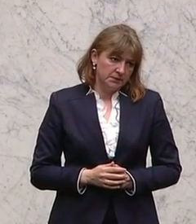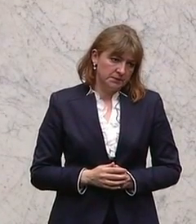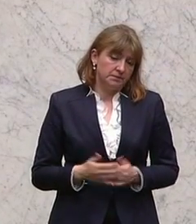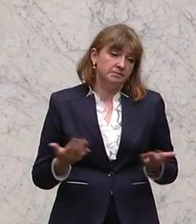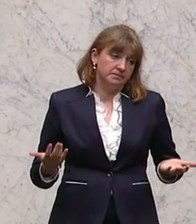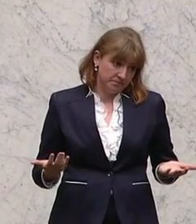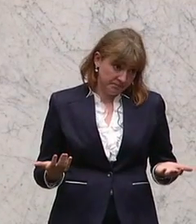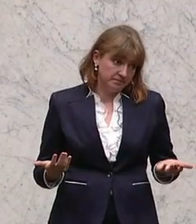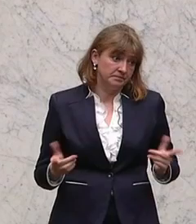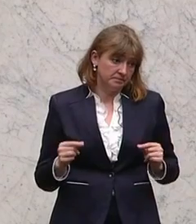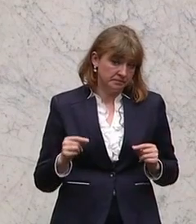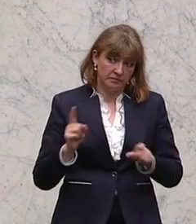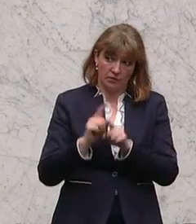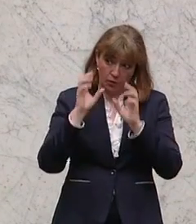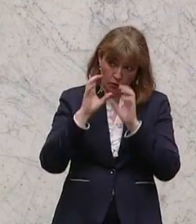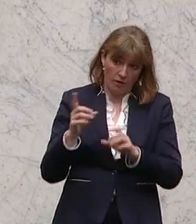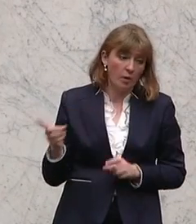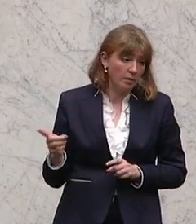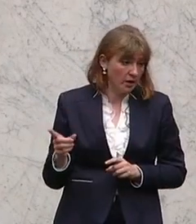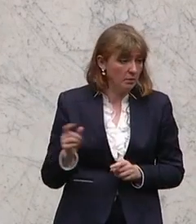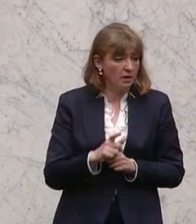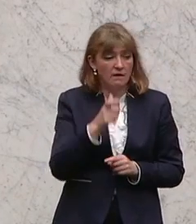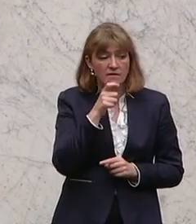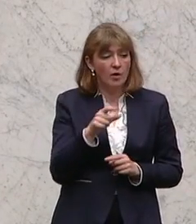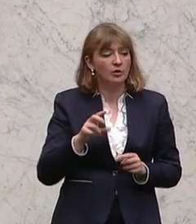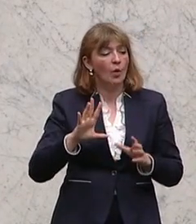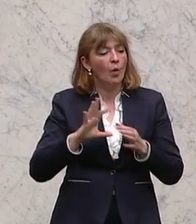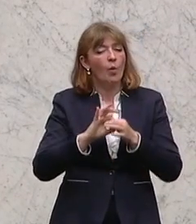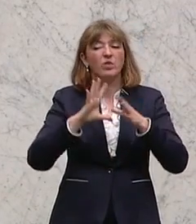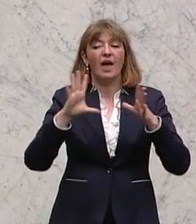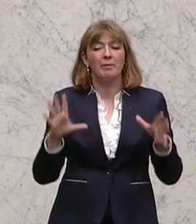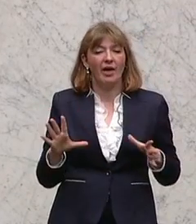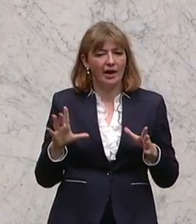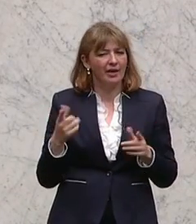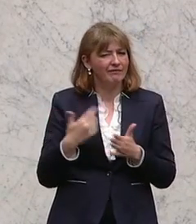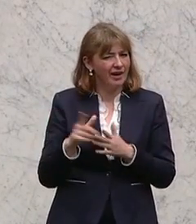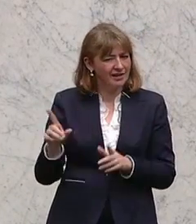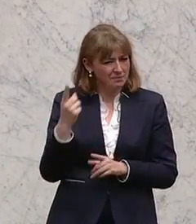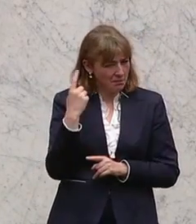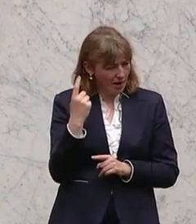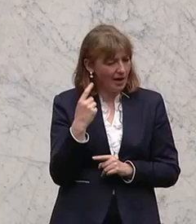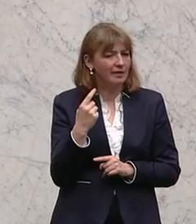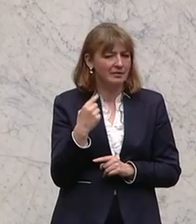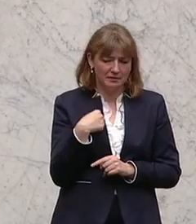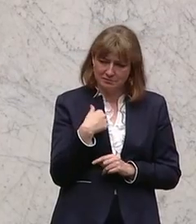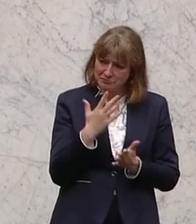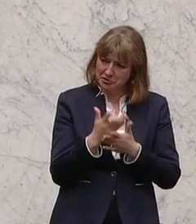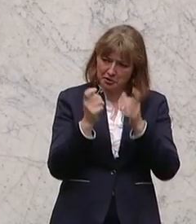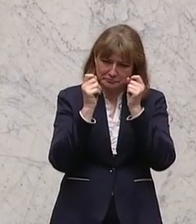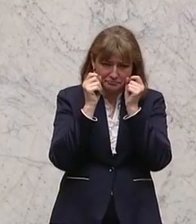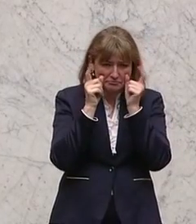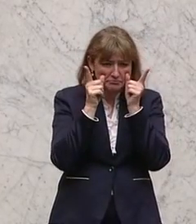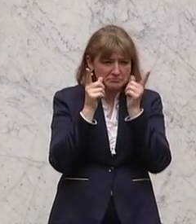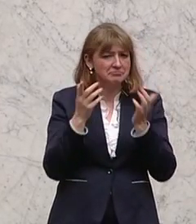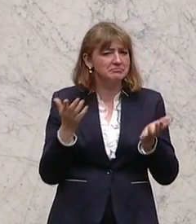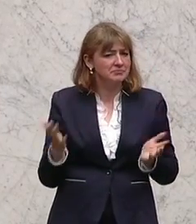Und wie sehr es die ÖVP mit dem Wort Unabhängigkeit meint, das hat mich schon zum Staunen gebracht,